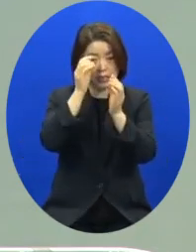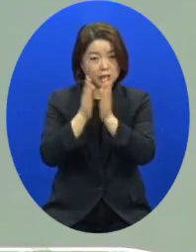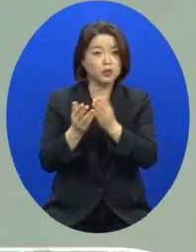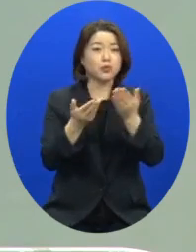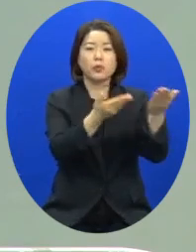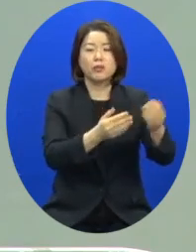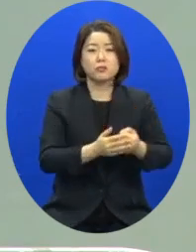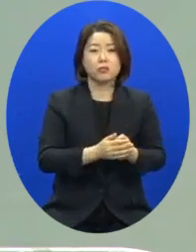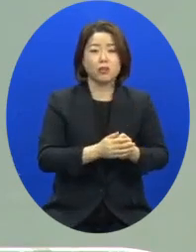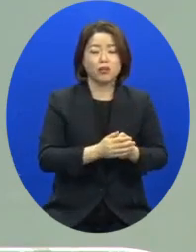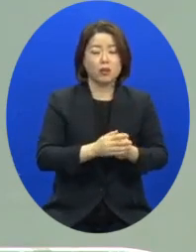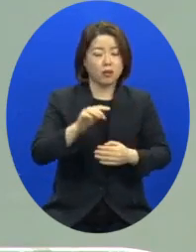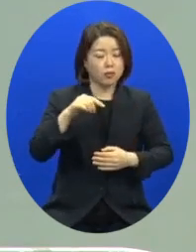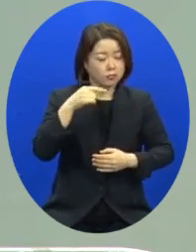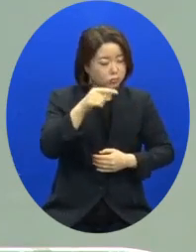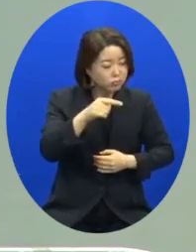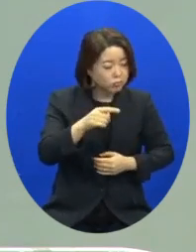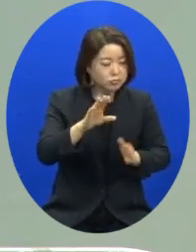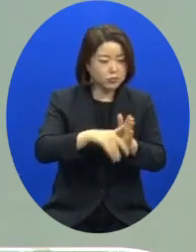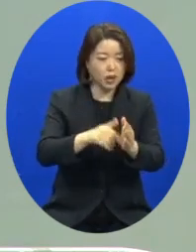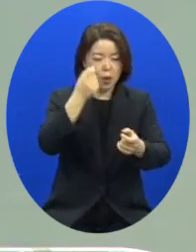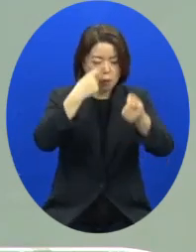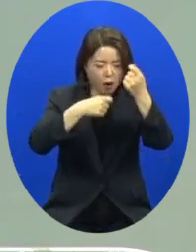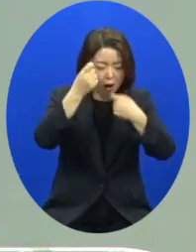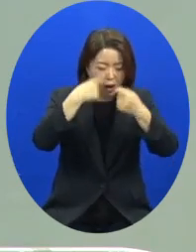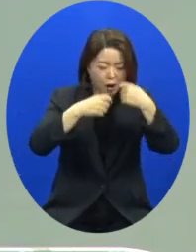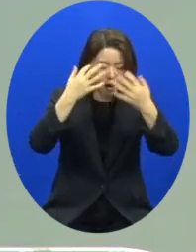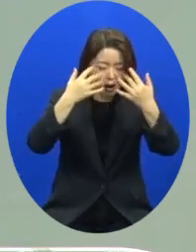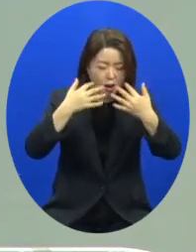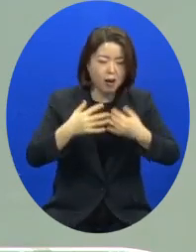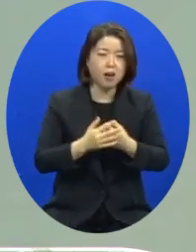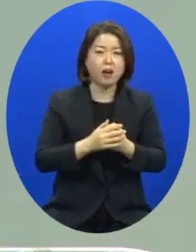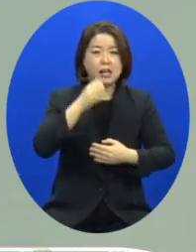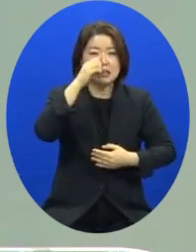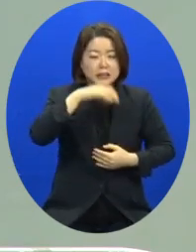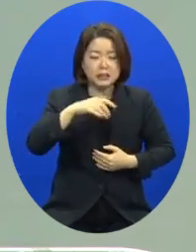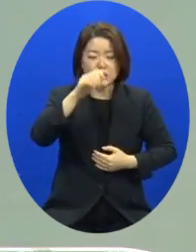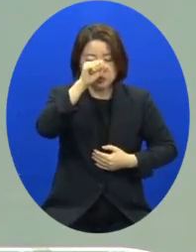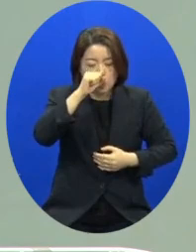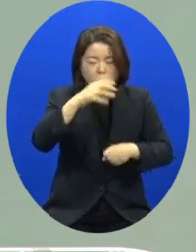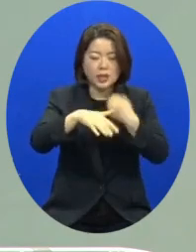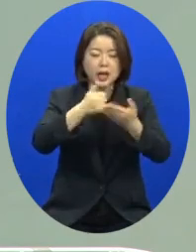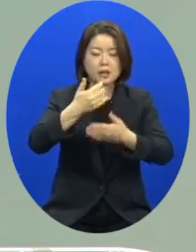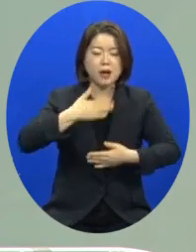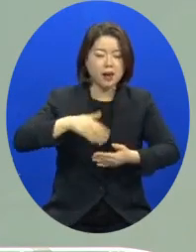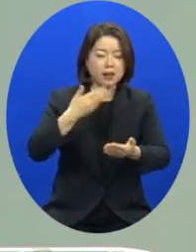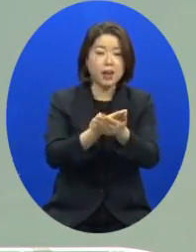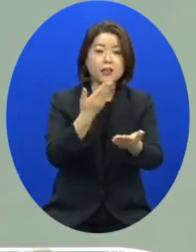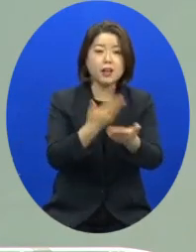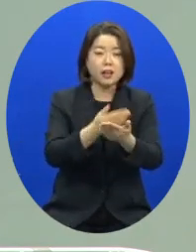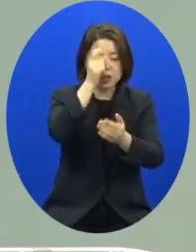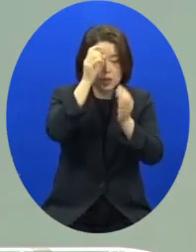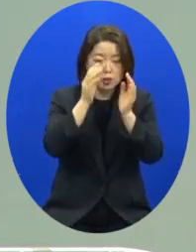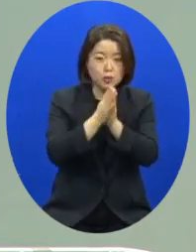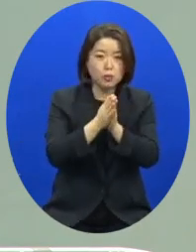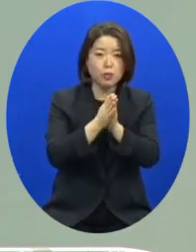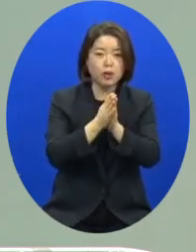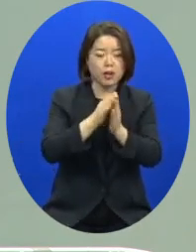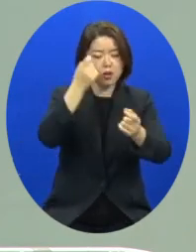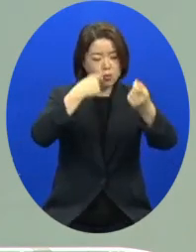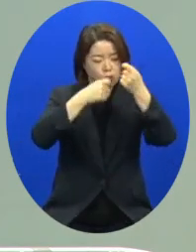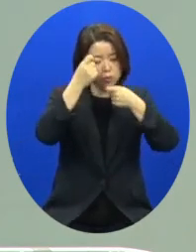근데 뭐 펑펑 우는 거예요. 그냥 좋으신 하나님을 알게 해달라는 기도에 그렇게 눈물을 쏟으며